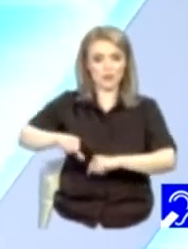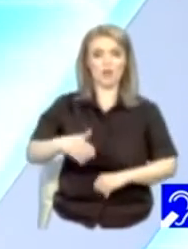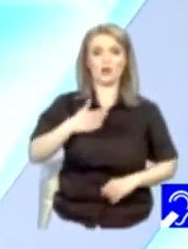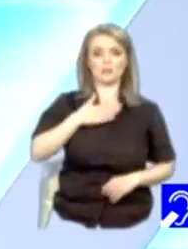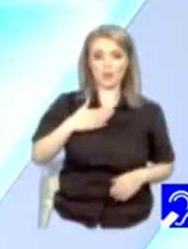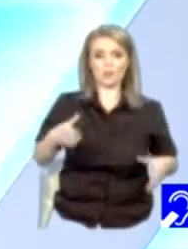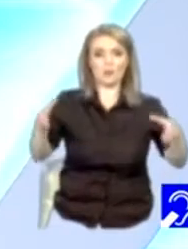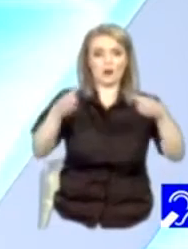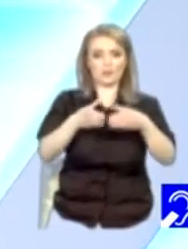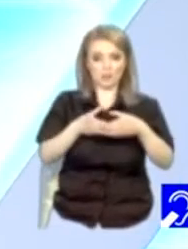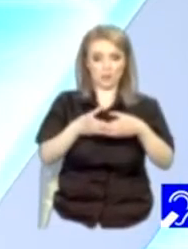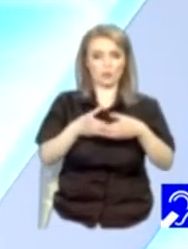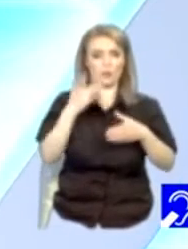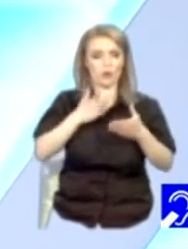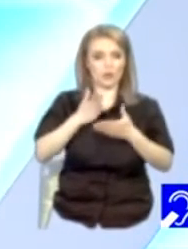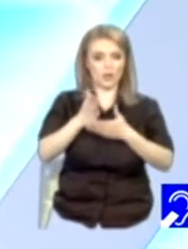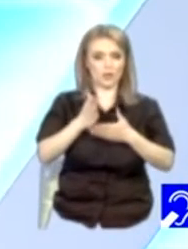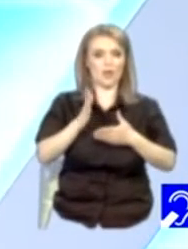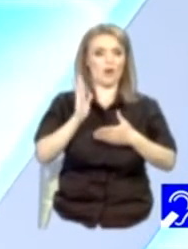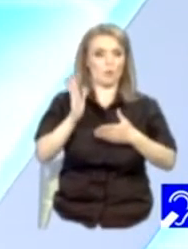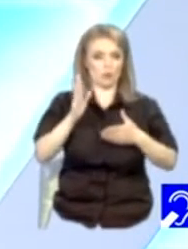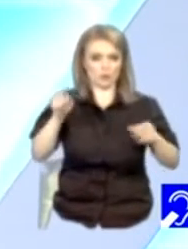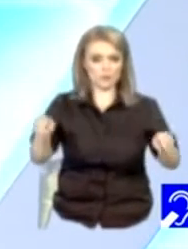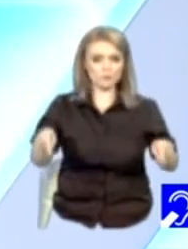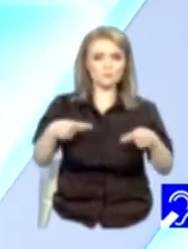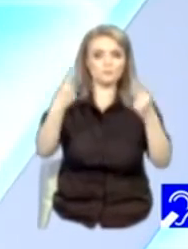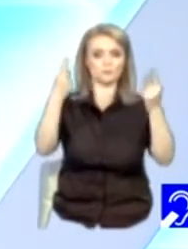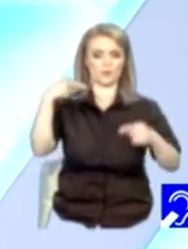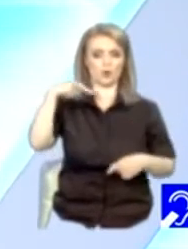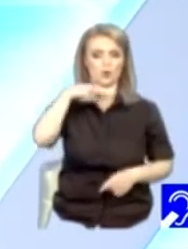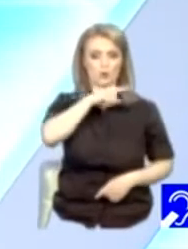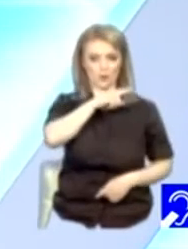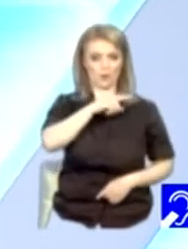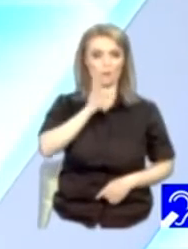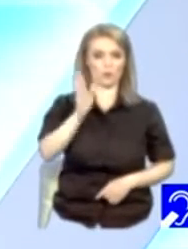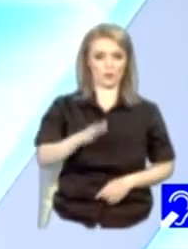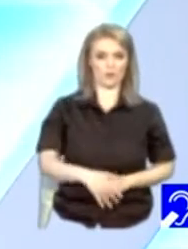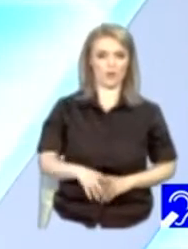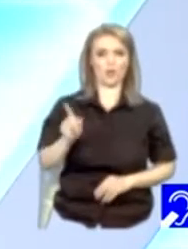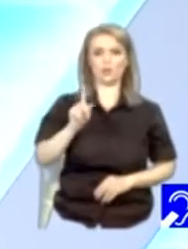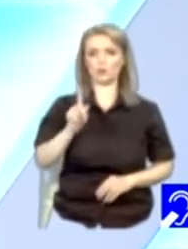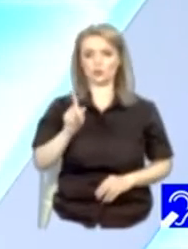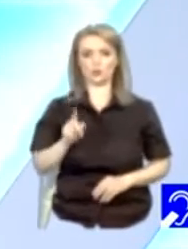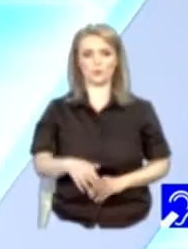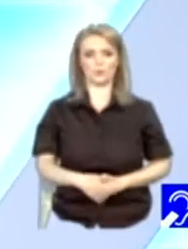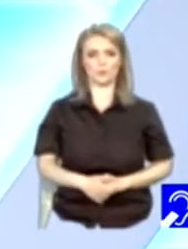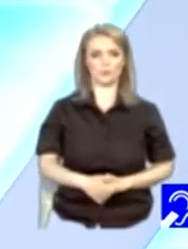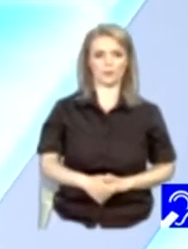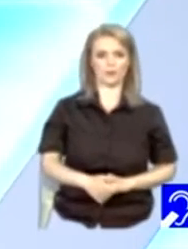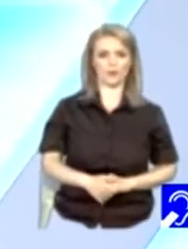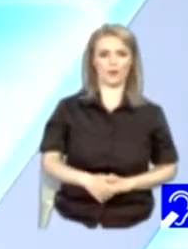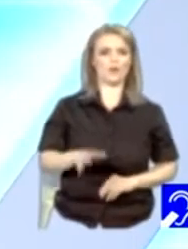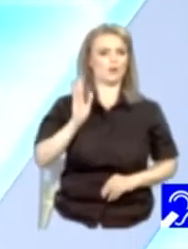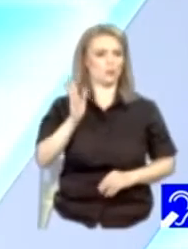verzii, vom aduce economia verde și toate cele ce le presupune, în primul rând